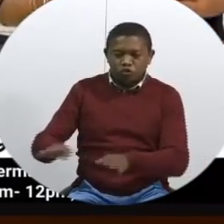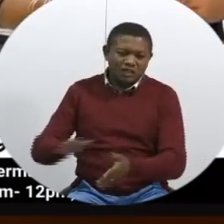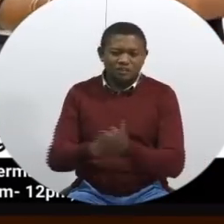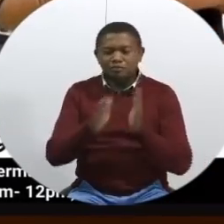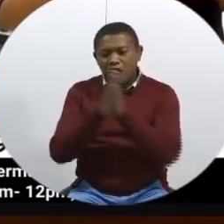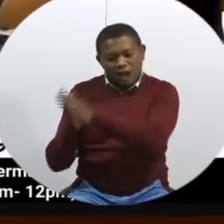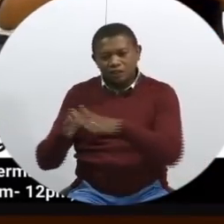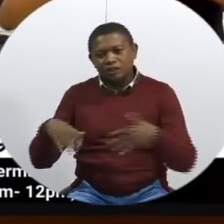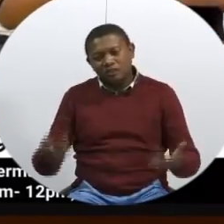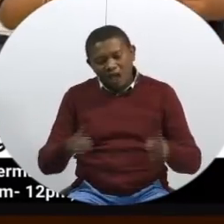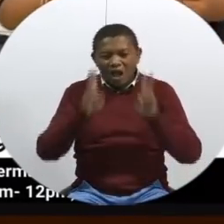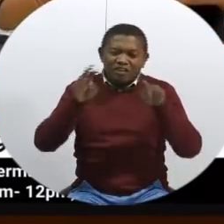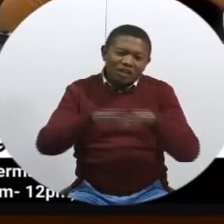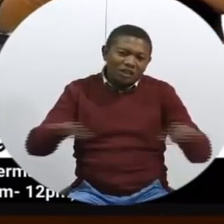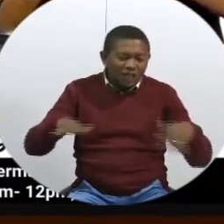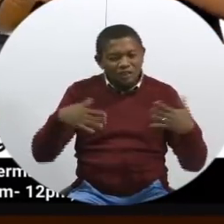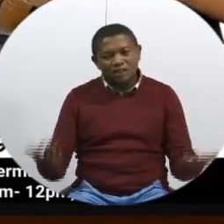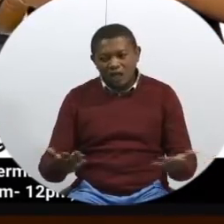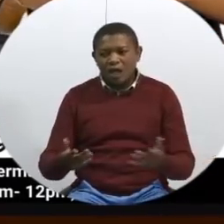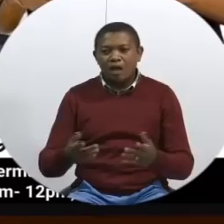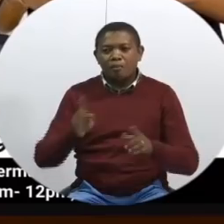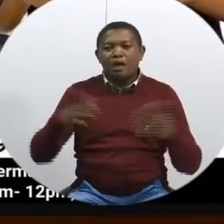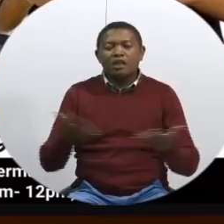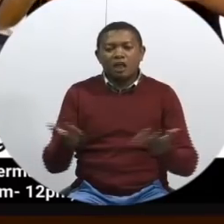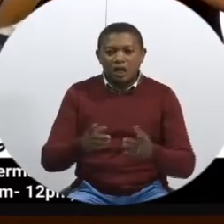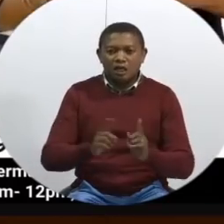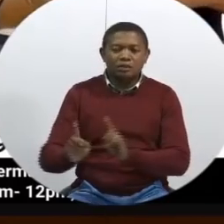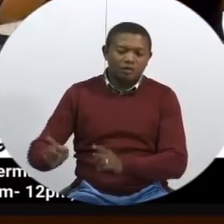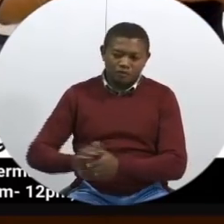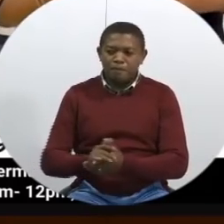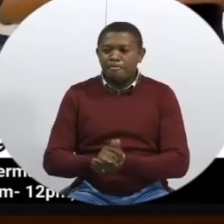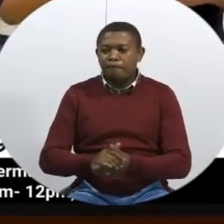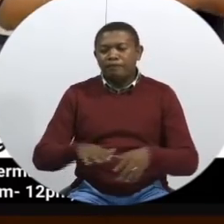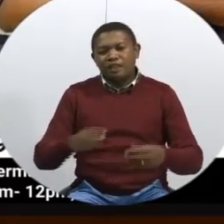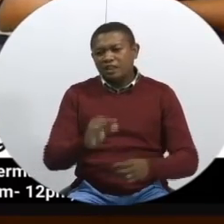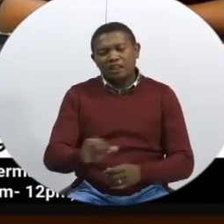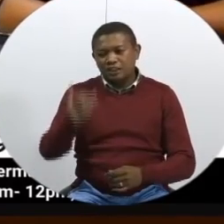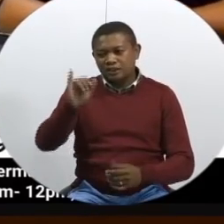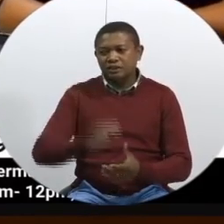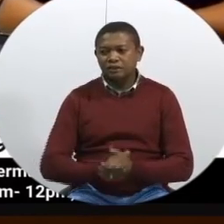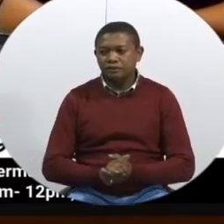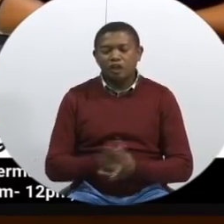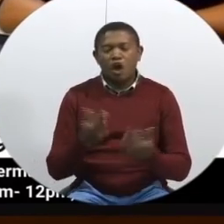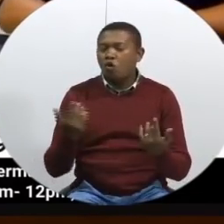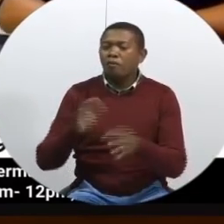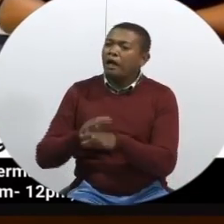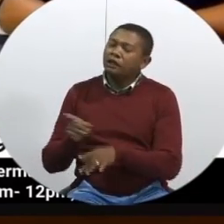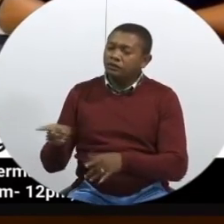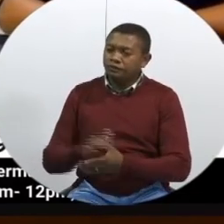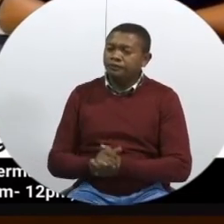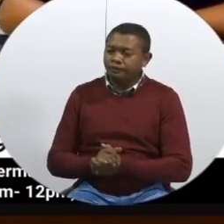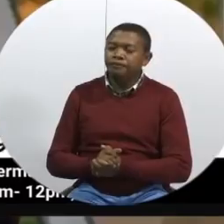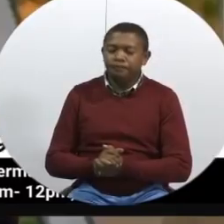tsy miankina na resaka fizahantany io na ireo mpandrara salatsala ny madinika na ny kely indrindra, manahoana indray mikasika